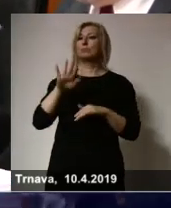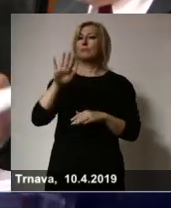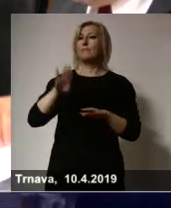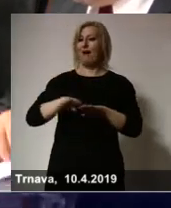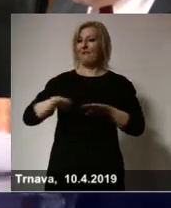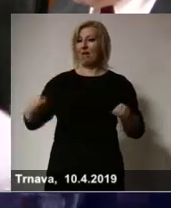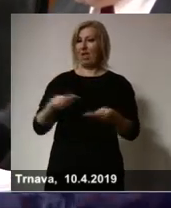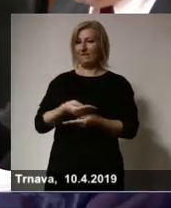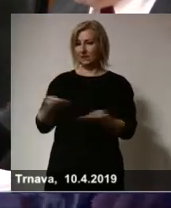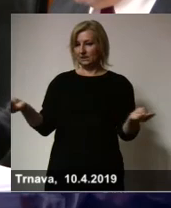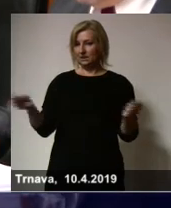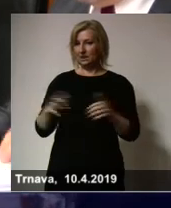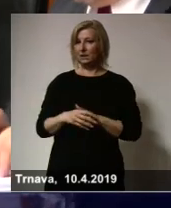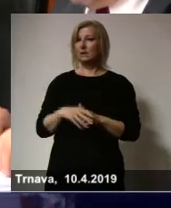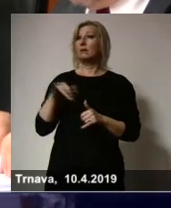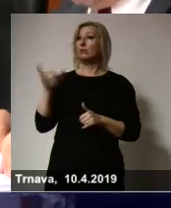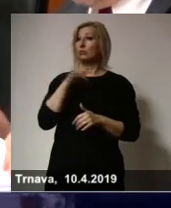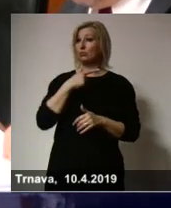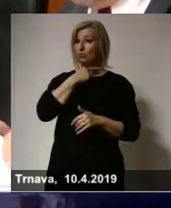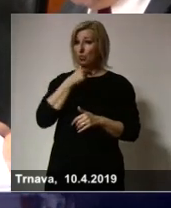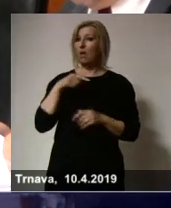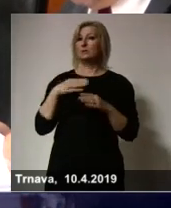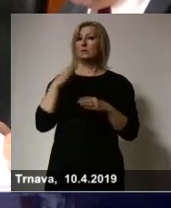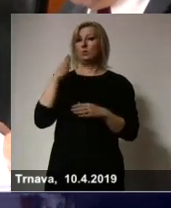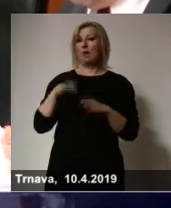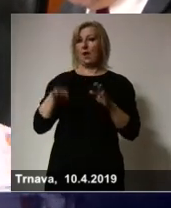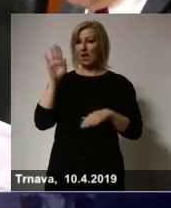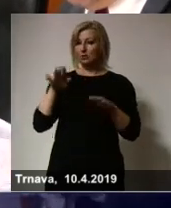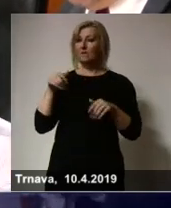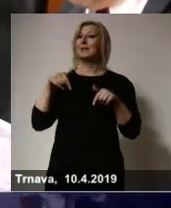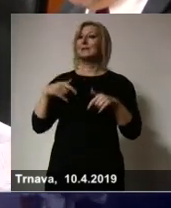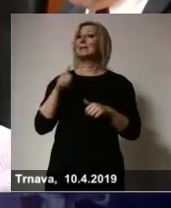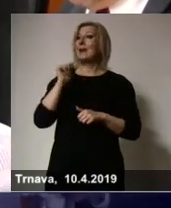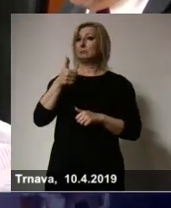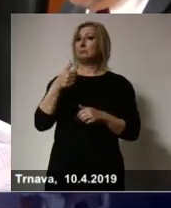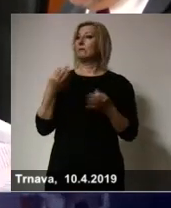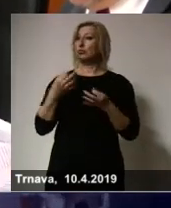Následne dám hlasovať o tomto návrhu uznesenia. Otváram v tomuto bodu rozpravu.